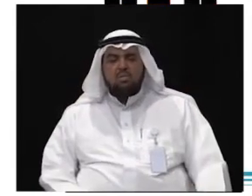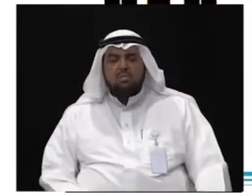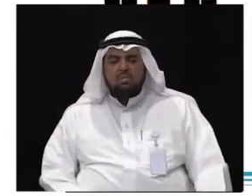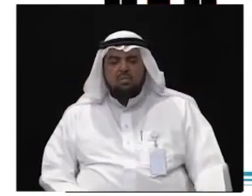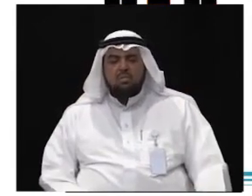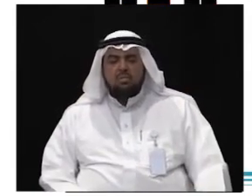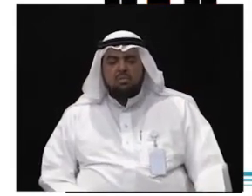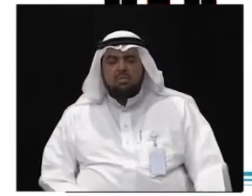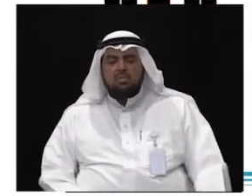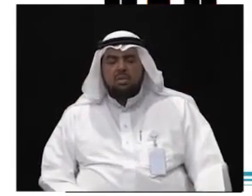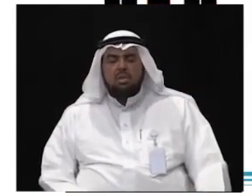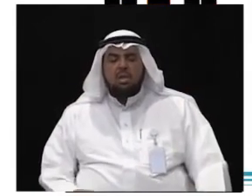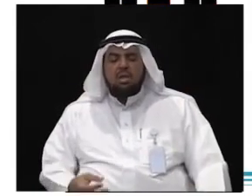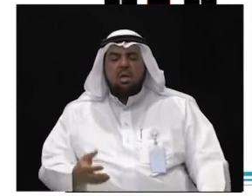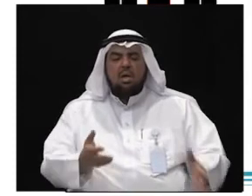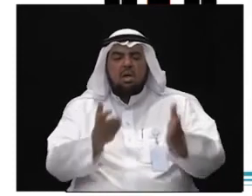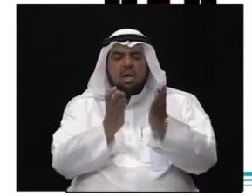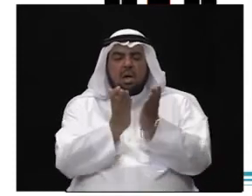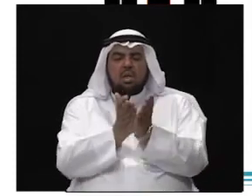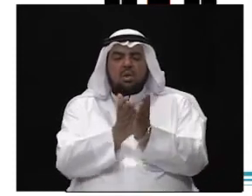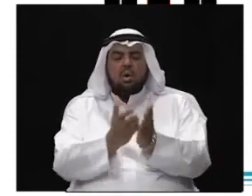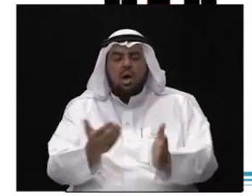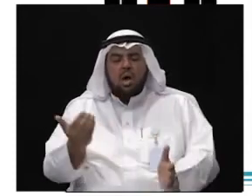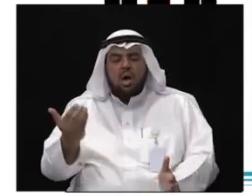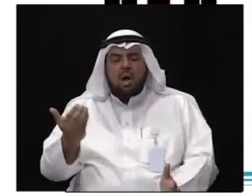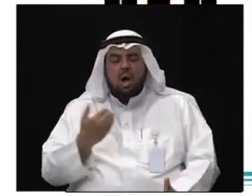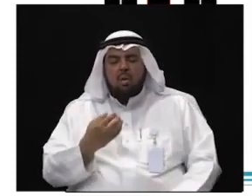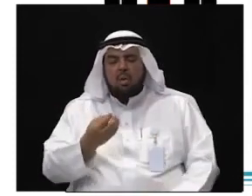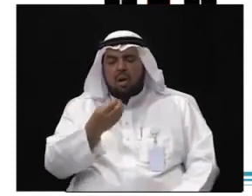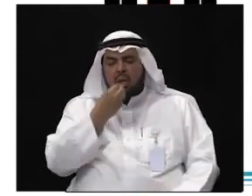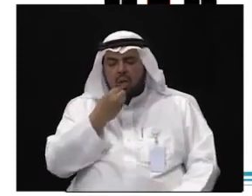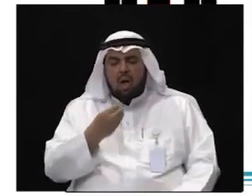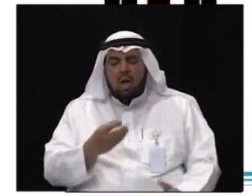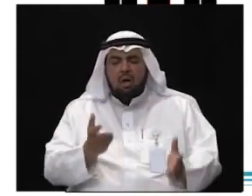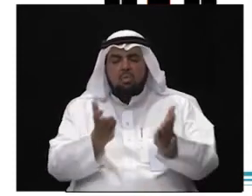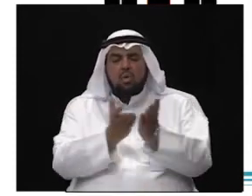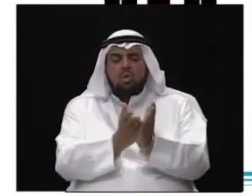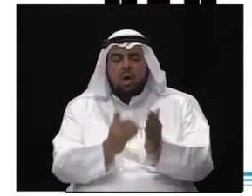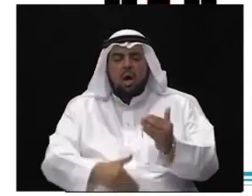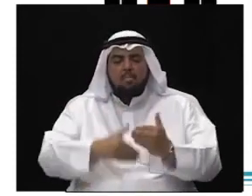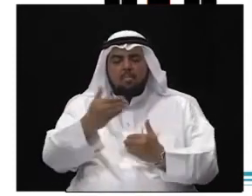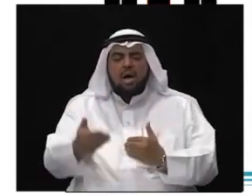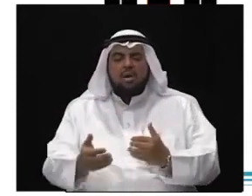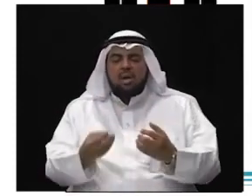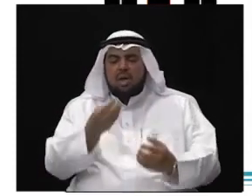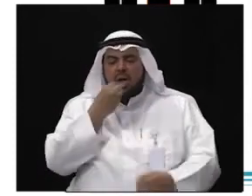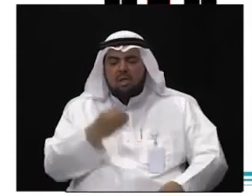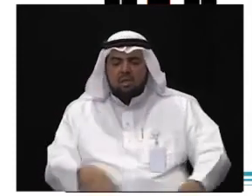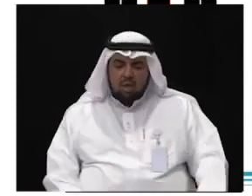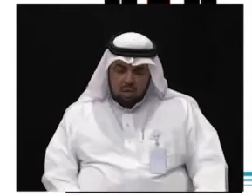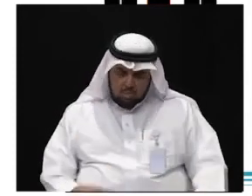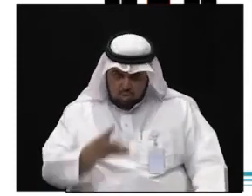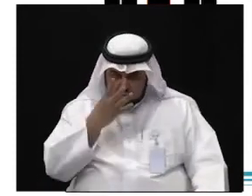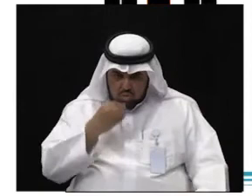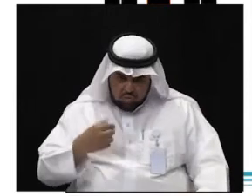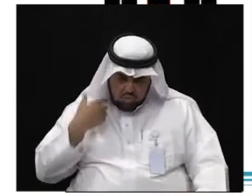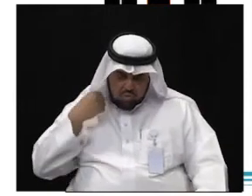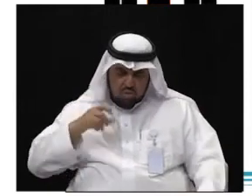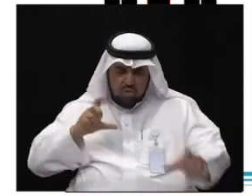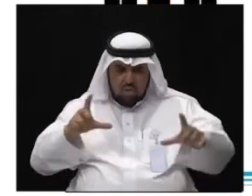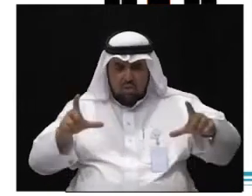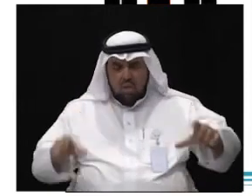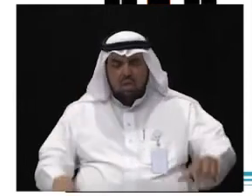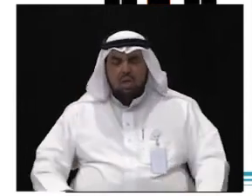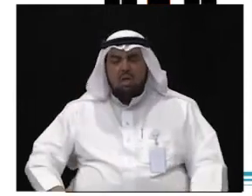وهكذا ظهرت أشكال النموذج رقم 2 والنموذج رقم 3 بعد إضافة البوتون